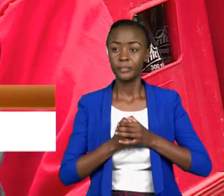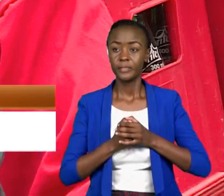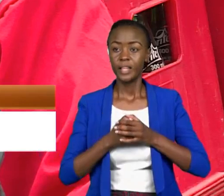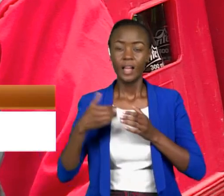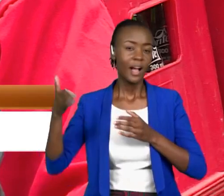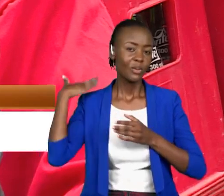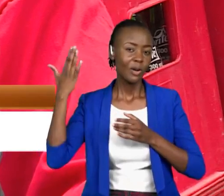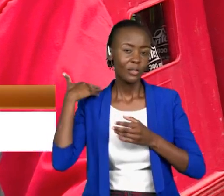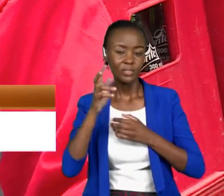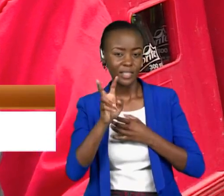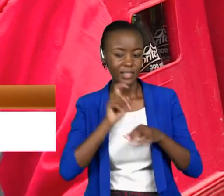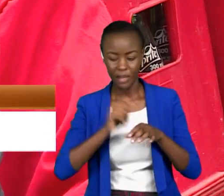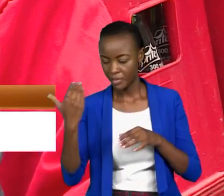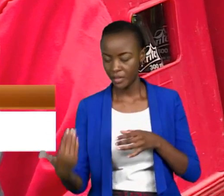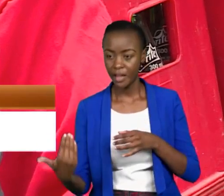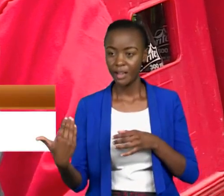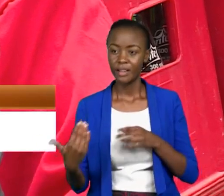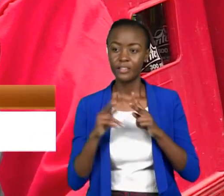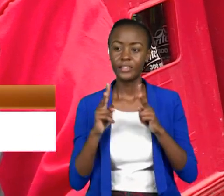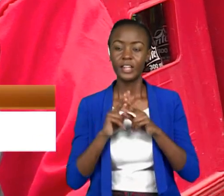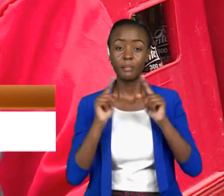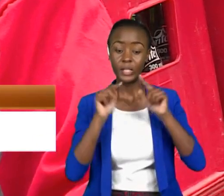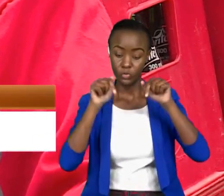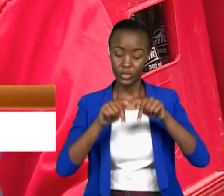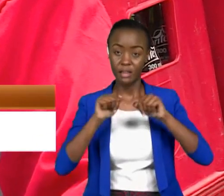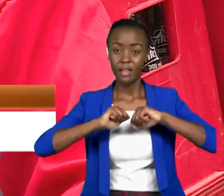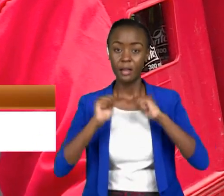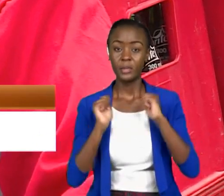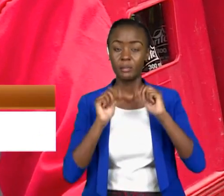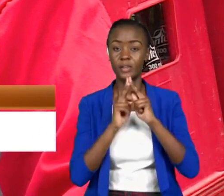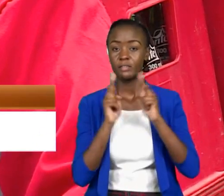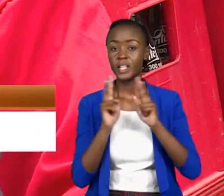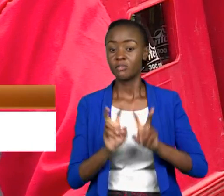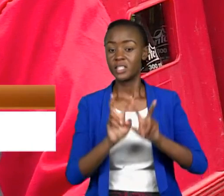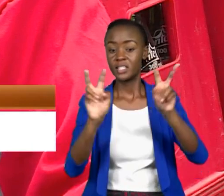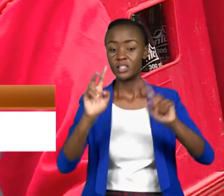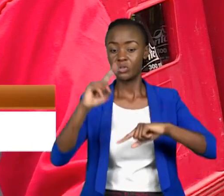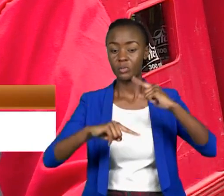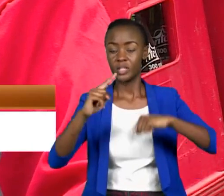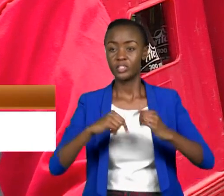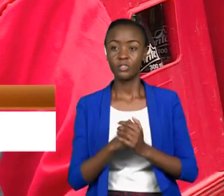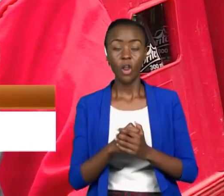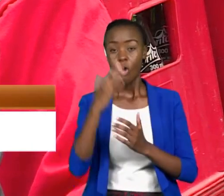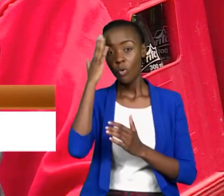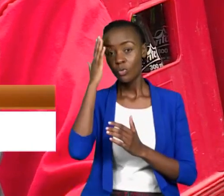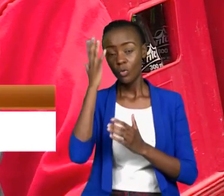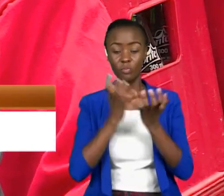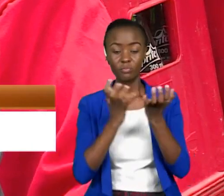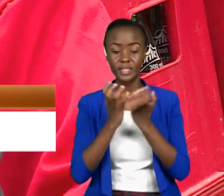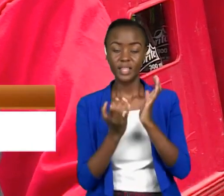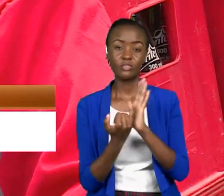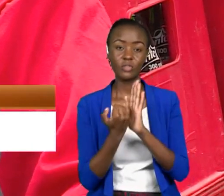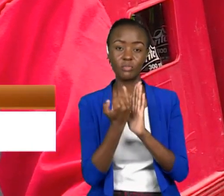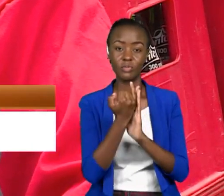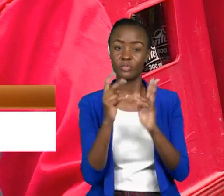watoto. Lakini tuna wingi wa furaha kushuhudia mashindano, tunajua itatuletea biashara. Kuna wageni